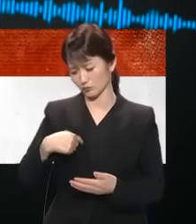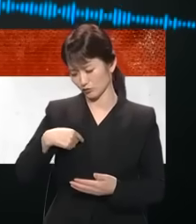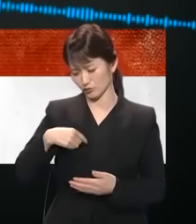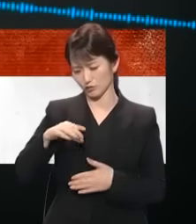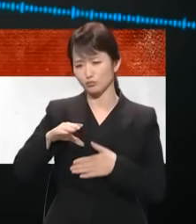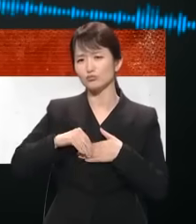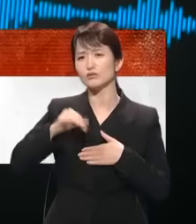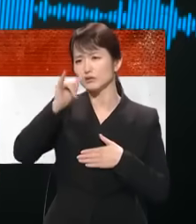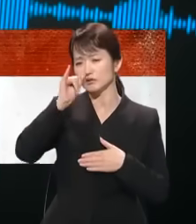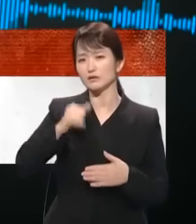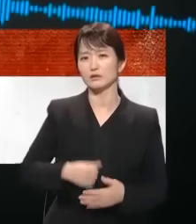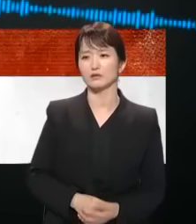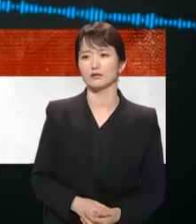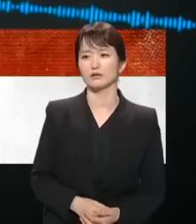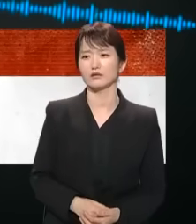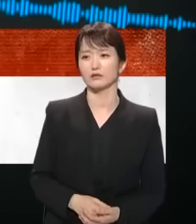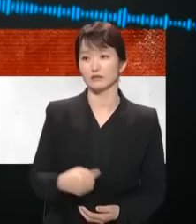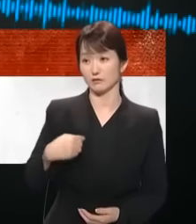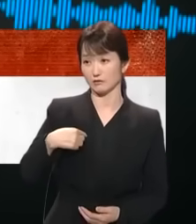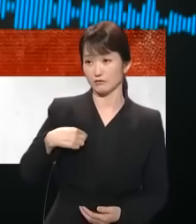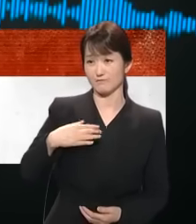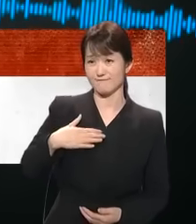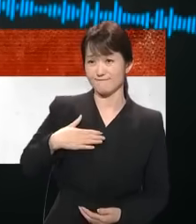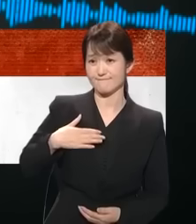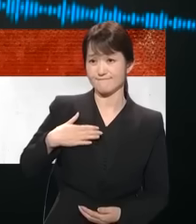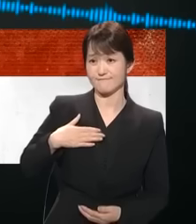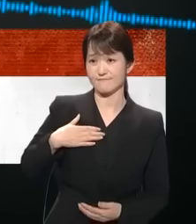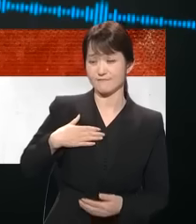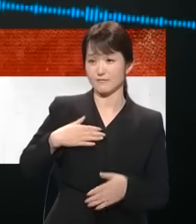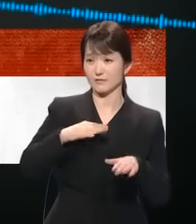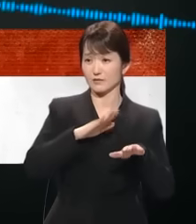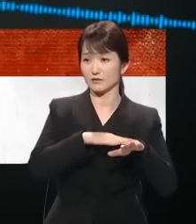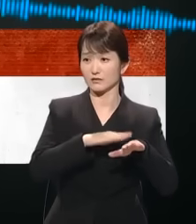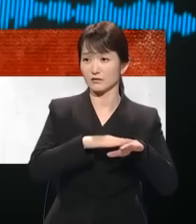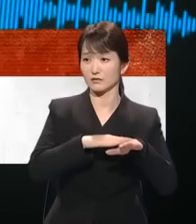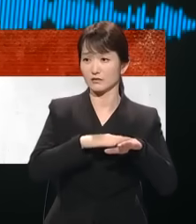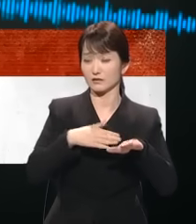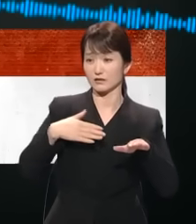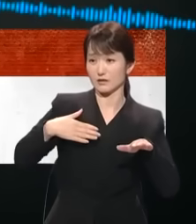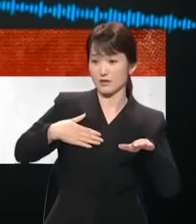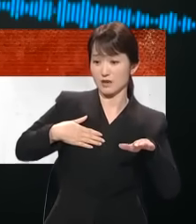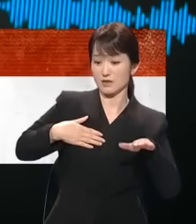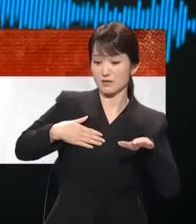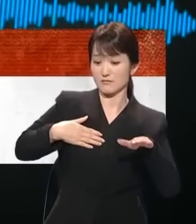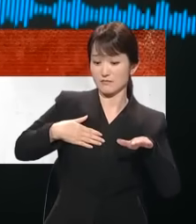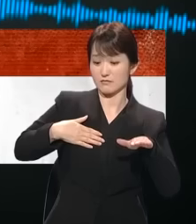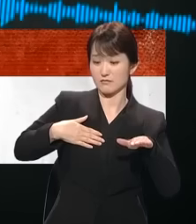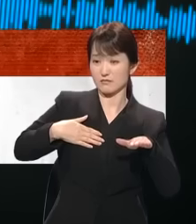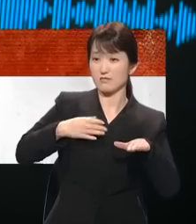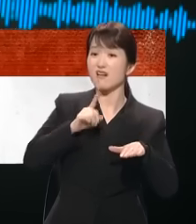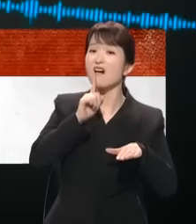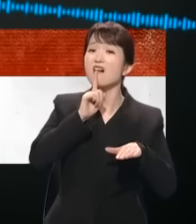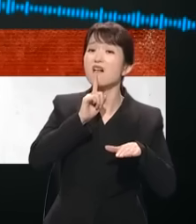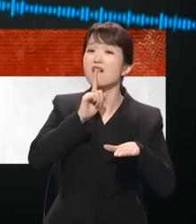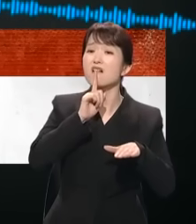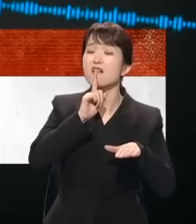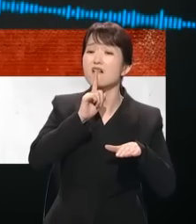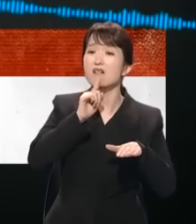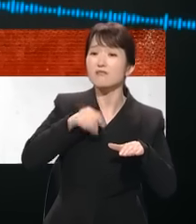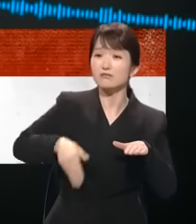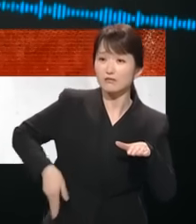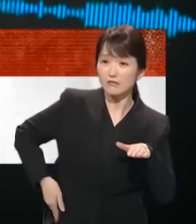있다 이러면서 계속 만지시는 거죠 손이 가슴이 아닌 엉덩이로 내려가기 시작하더라고요 그래서